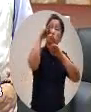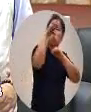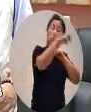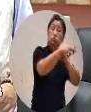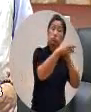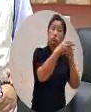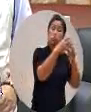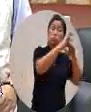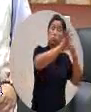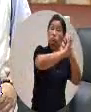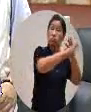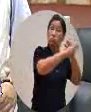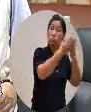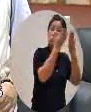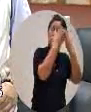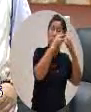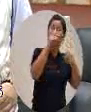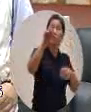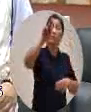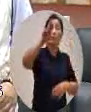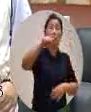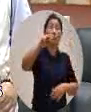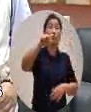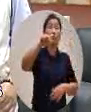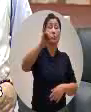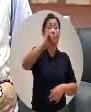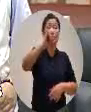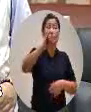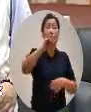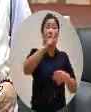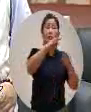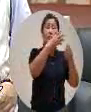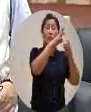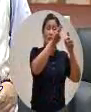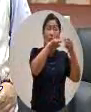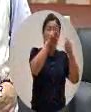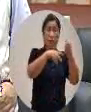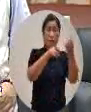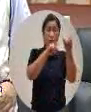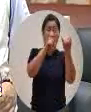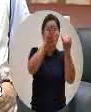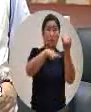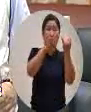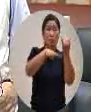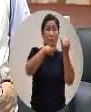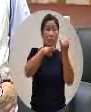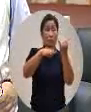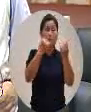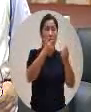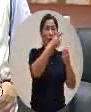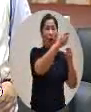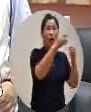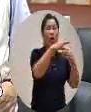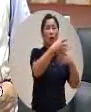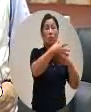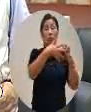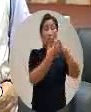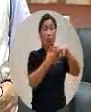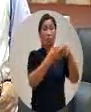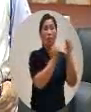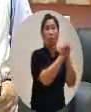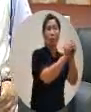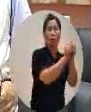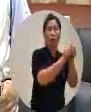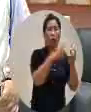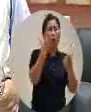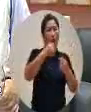流在調查他台灣本身就沒辦法保護我們台灣人民我們是要選什麼國家聽我了